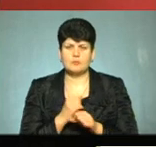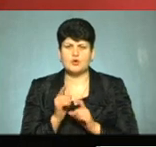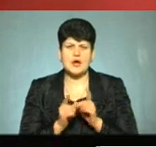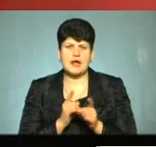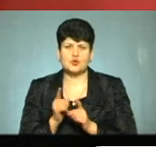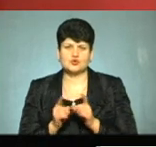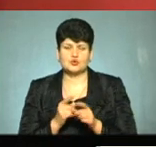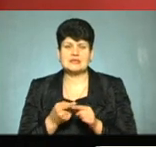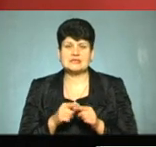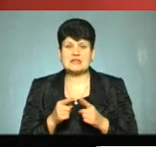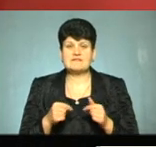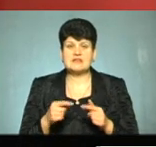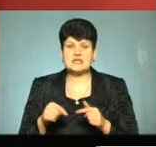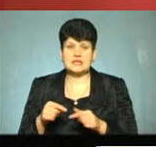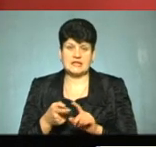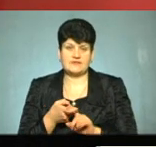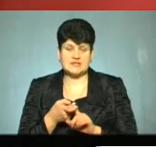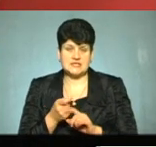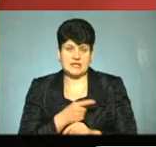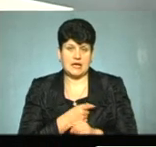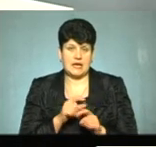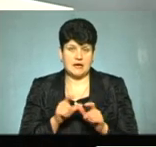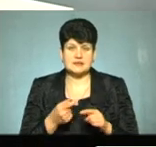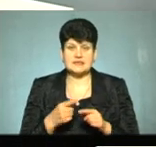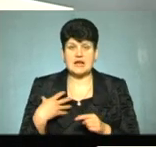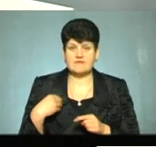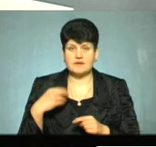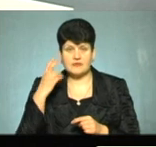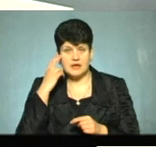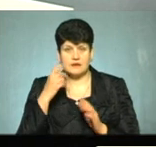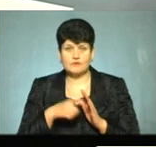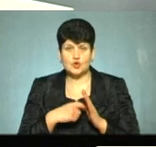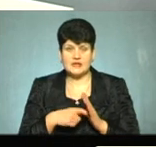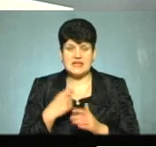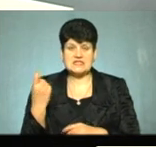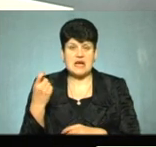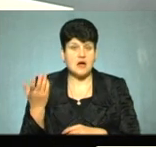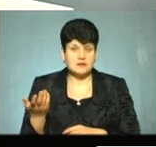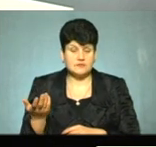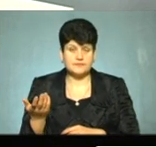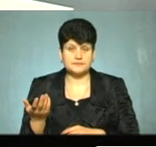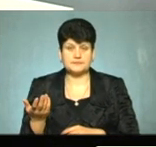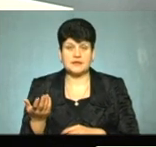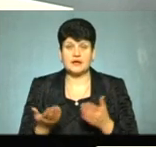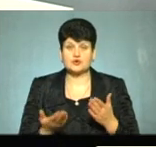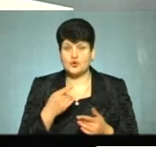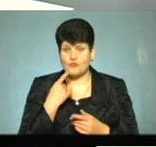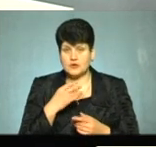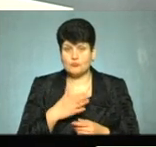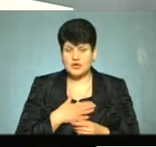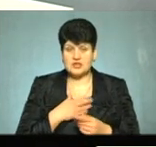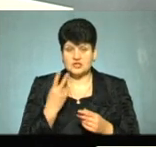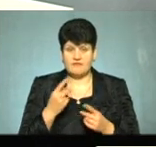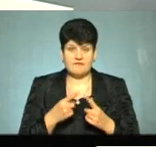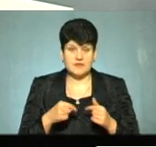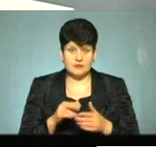зроблено реконструкцію даних відділень інфекційних лікарень, мається на увазі, це є Львів, Київ, Донецьк і Харків. От, ну, якщо говорити про